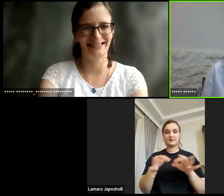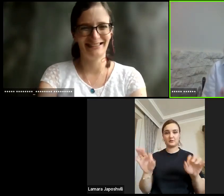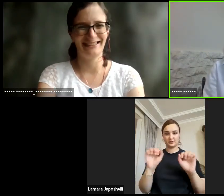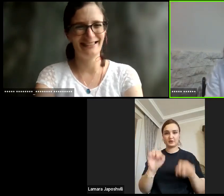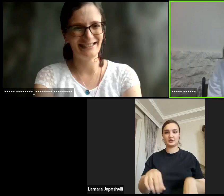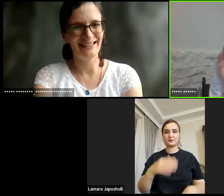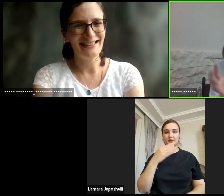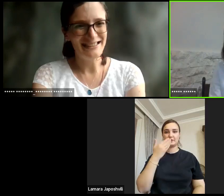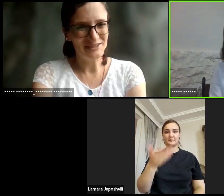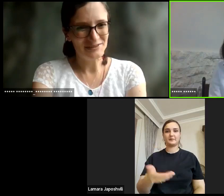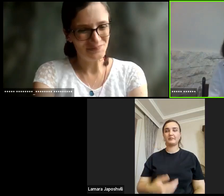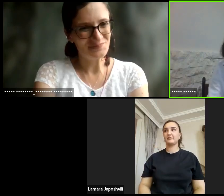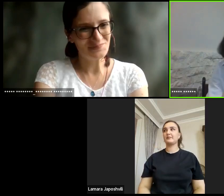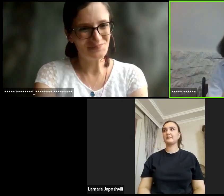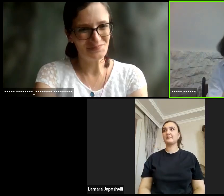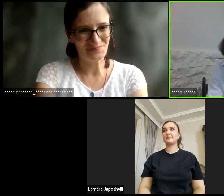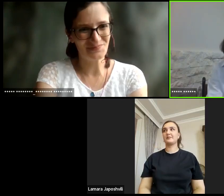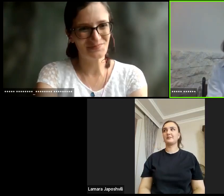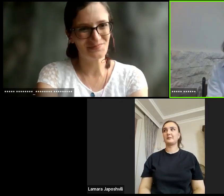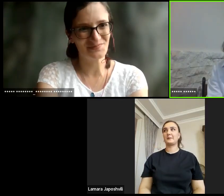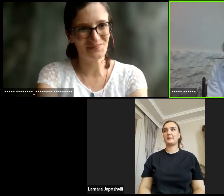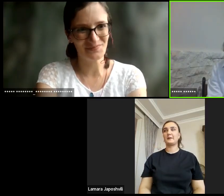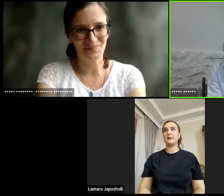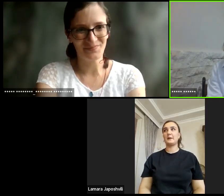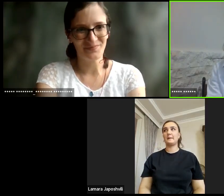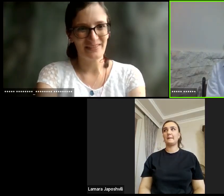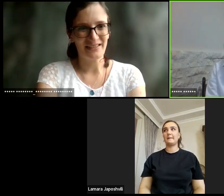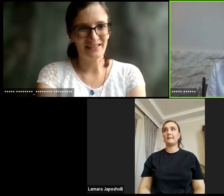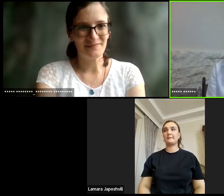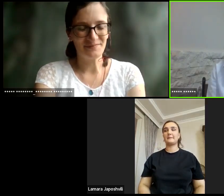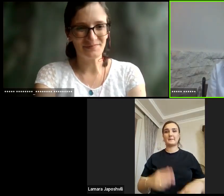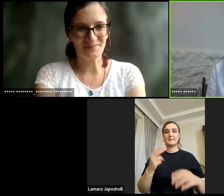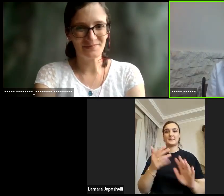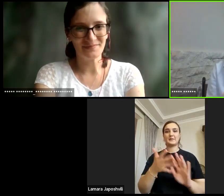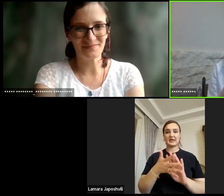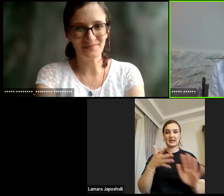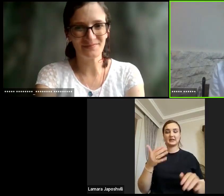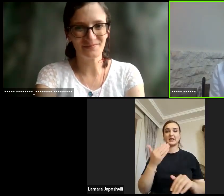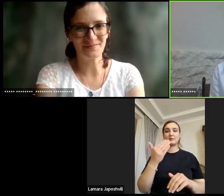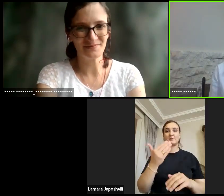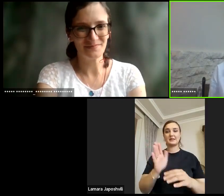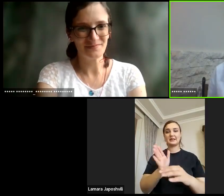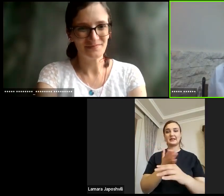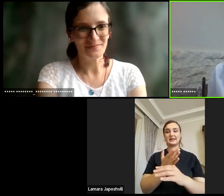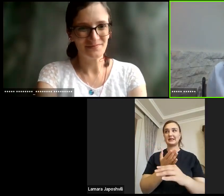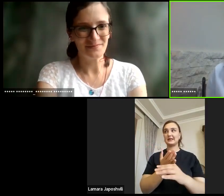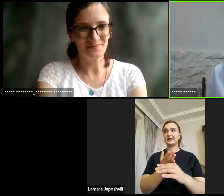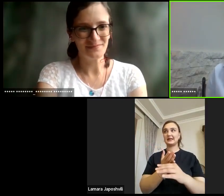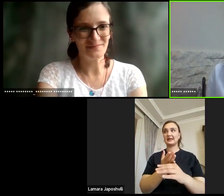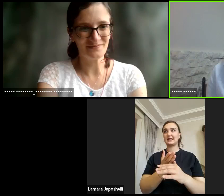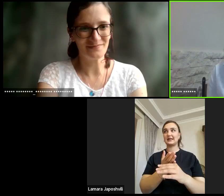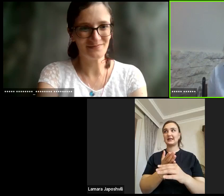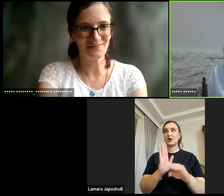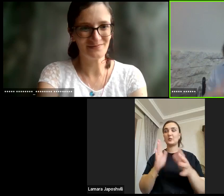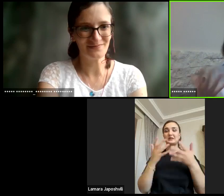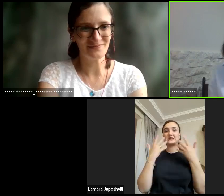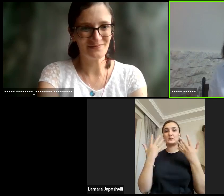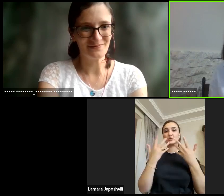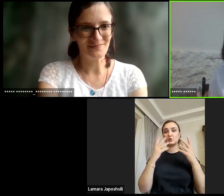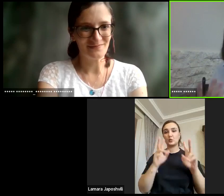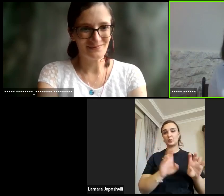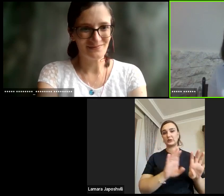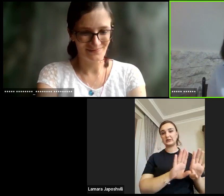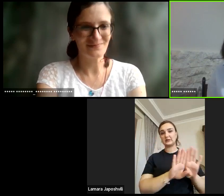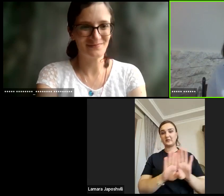გავჩერდეთ. შეიძლება, ანუ ეს გასაგები არის, ძალიან საინტერესო არის ამათი ესე დაყოფა. სიმსუბუქის მიხედვით ალბათ, ნუ